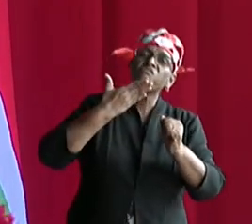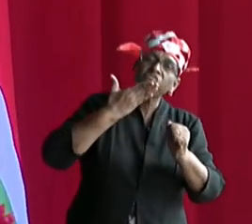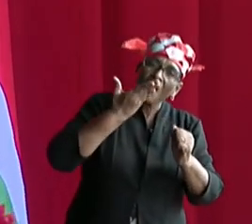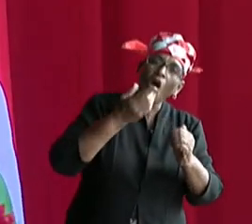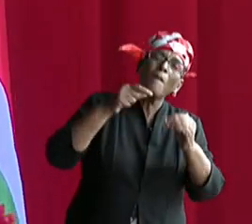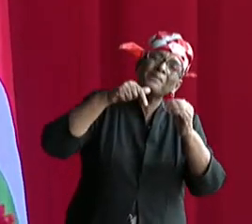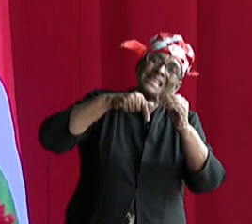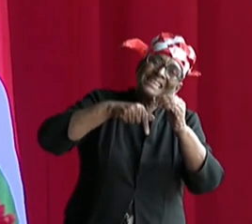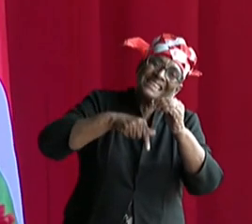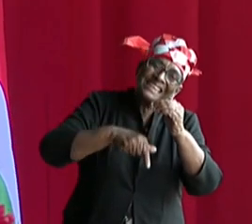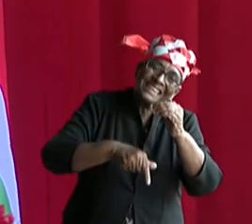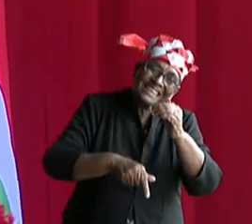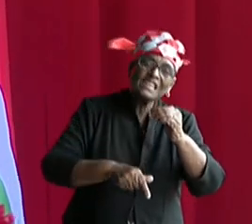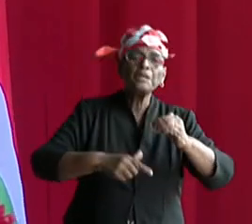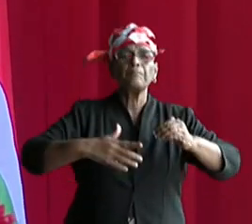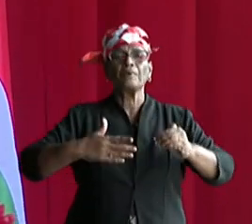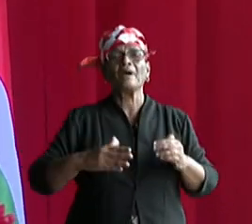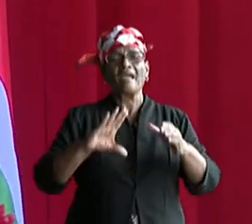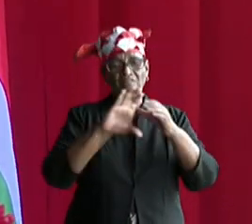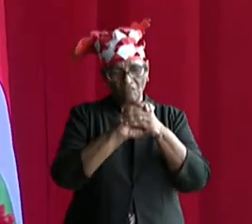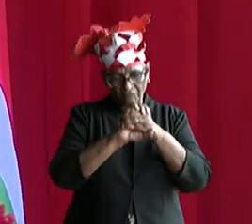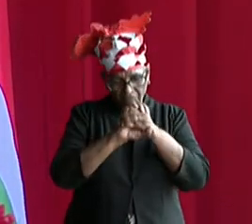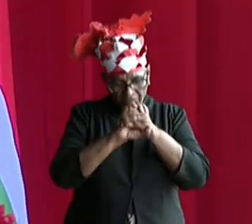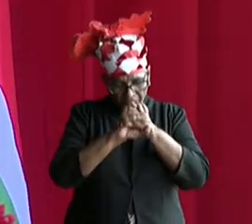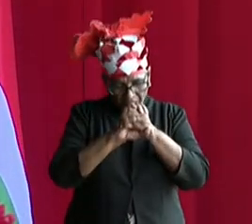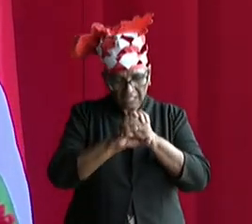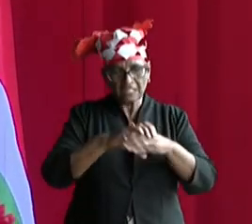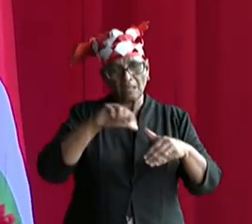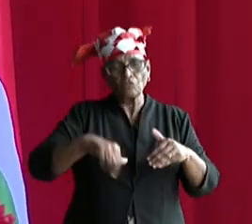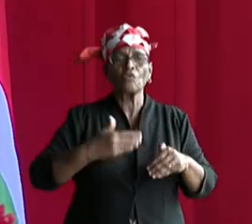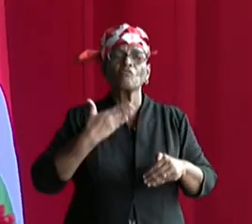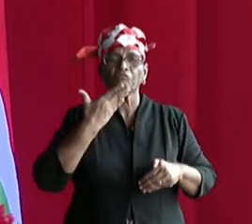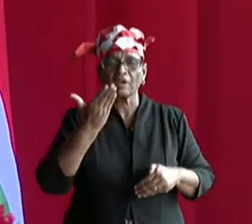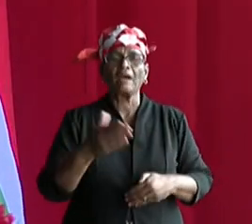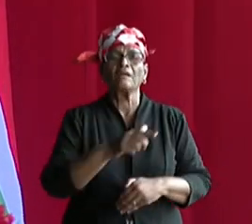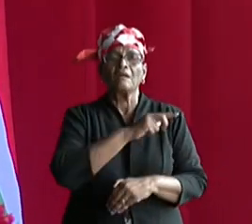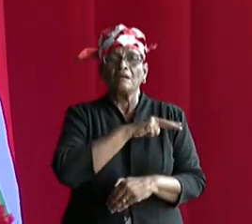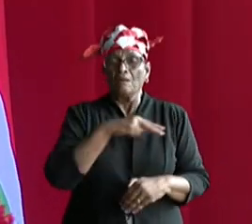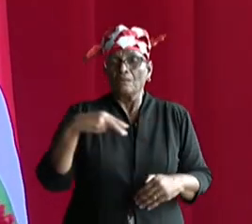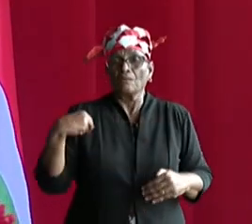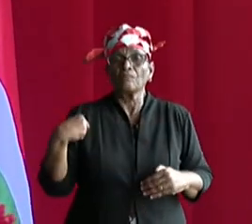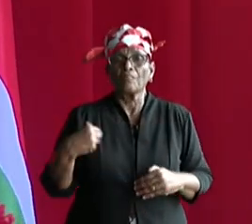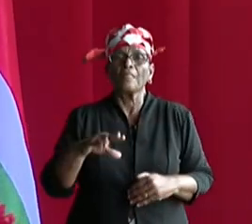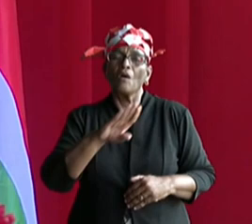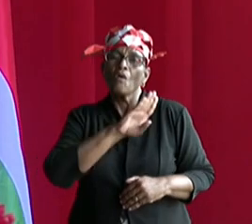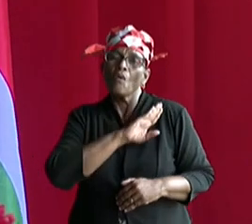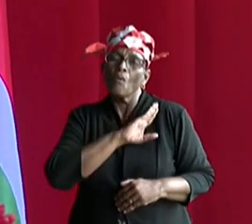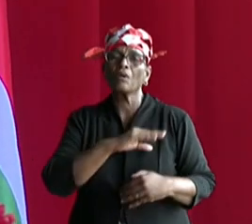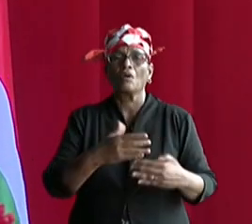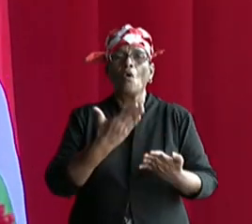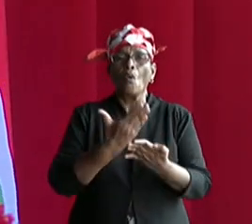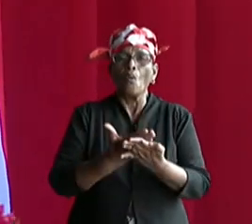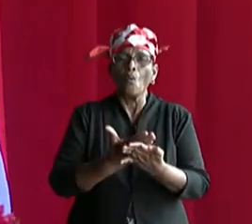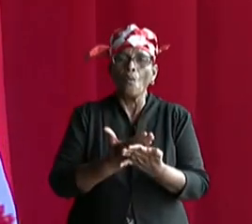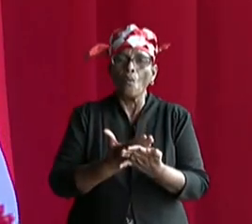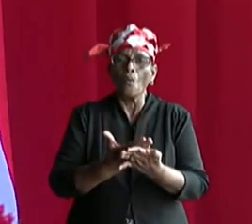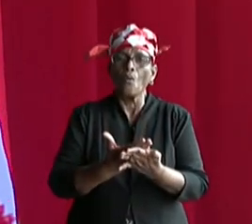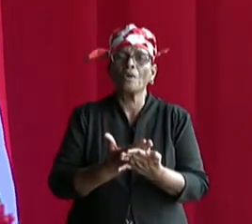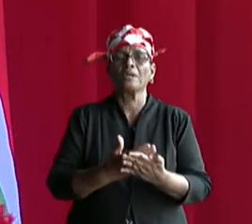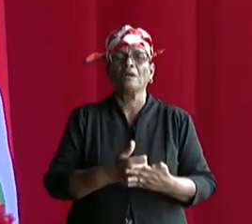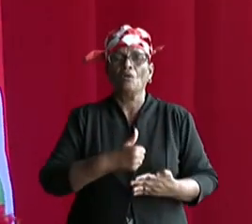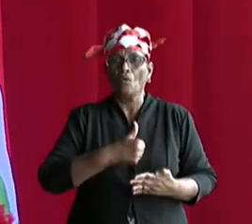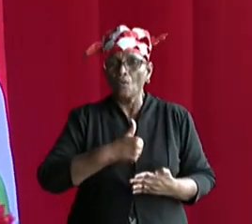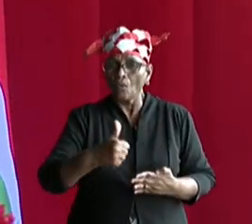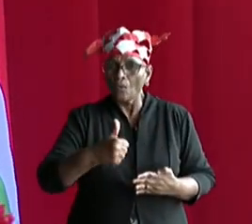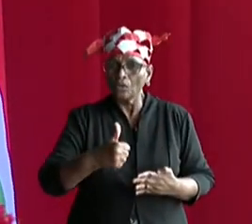en doorleefde vriendschap. Zij vraagt ook een goede, dus een